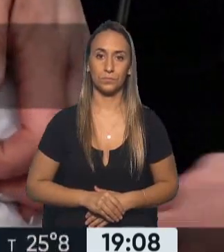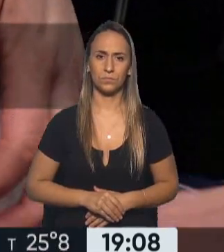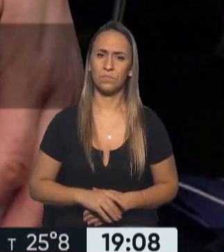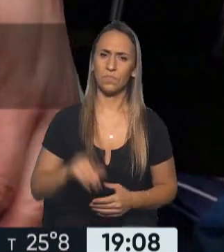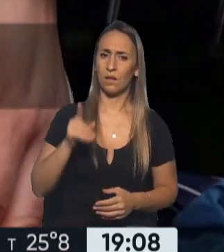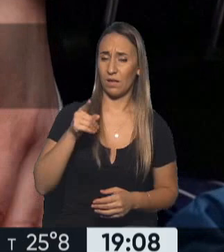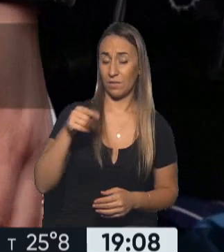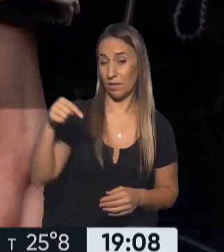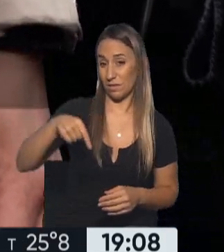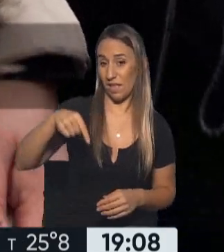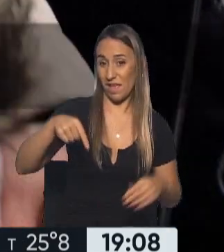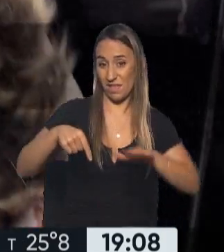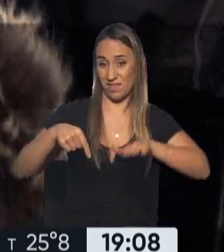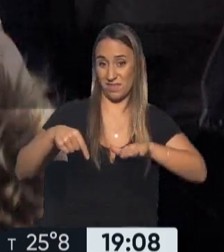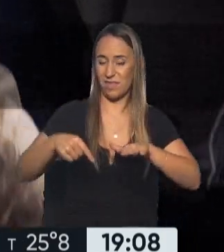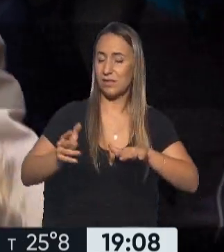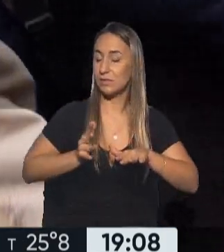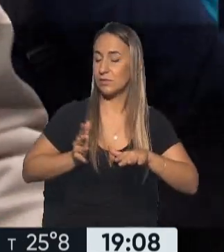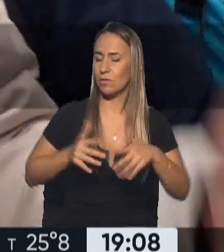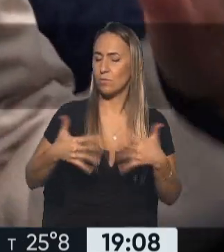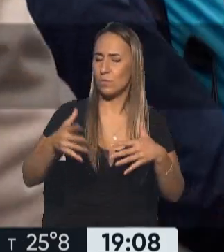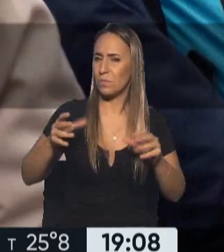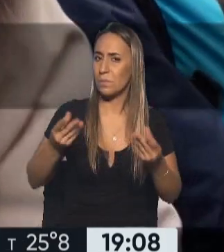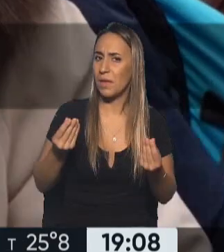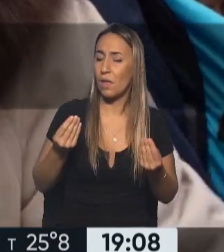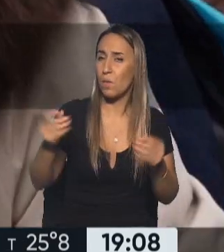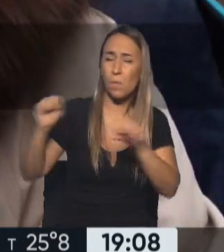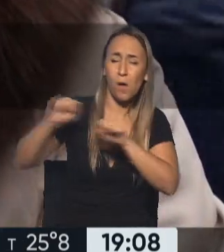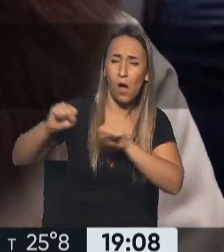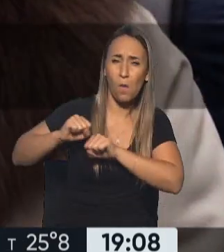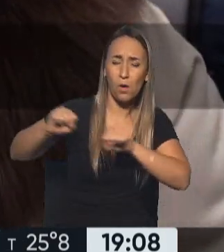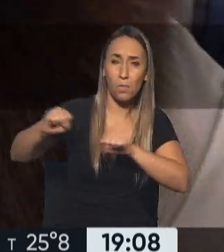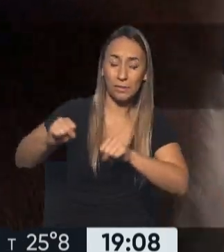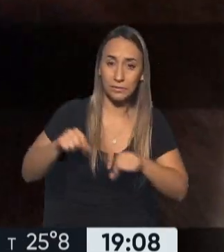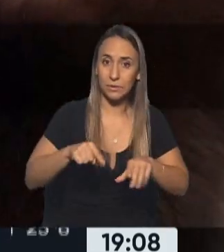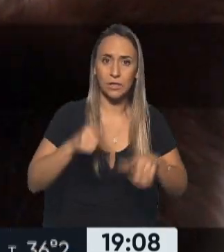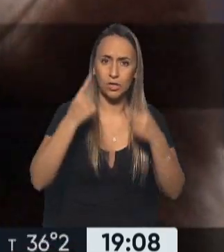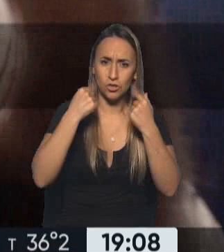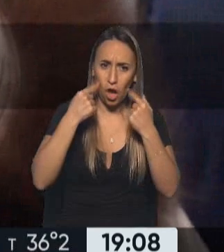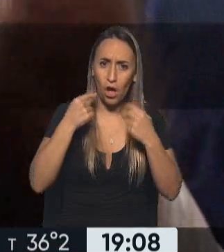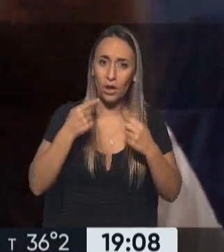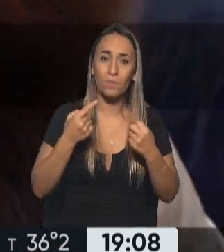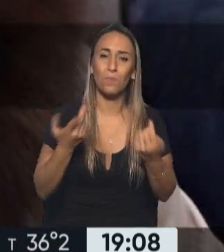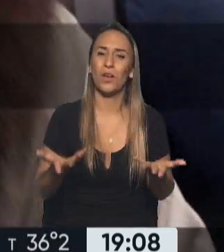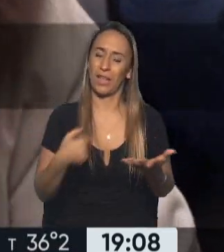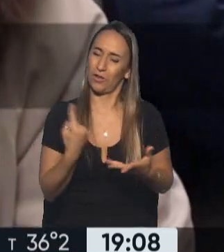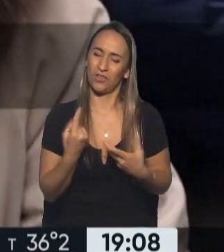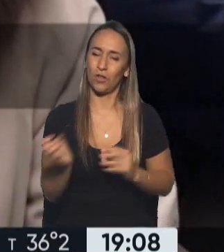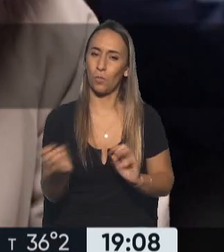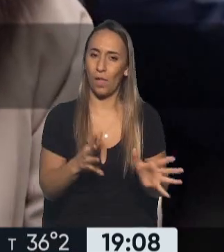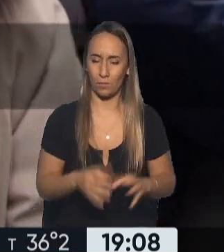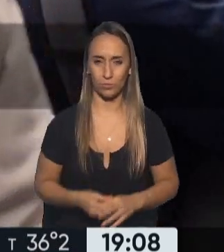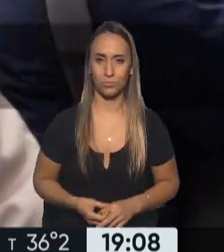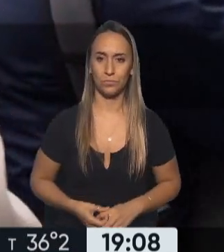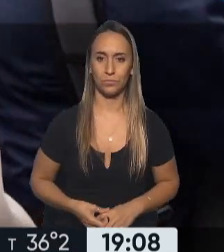Он напуган, он боится очень взрывов. Он начинает плакать, и поэтому мы начали двигаться